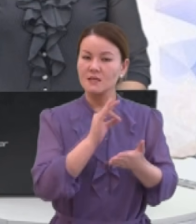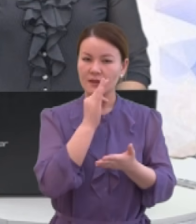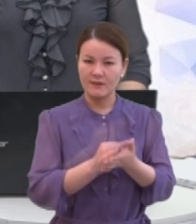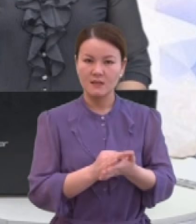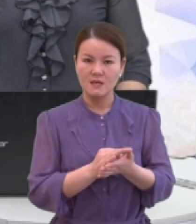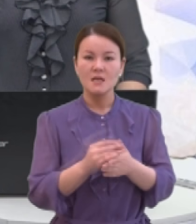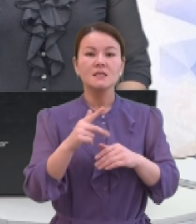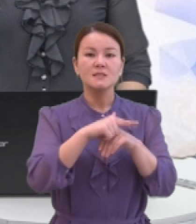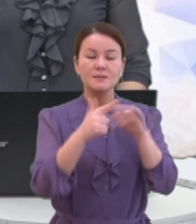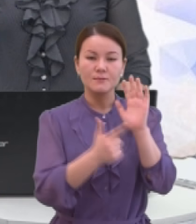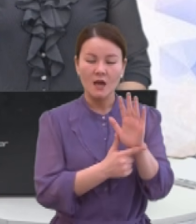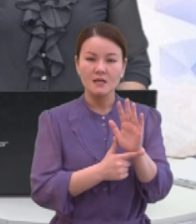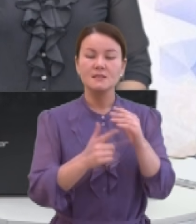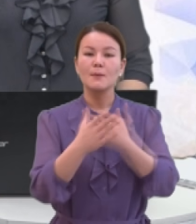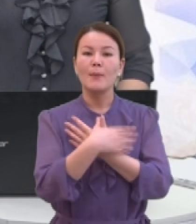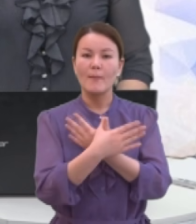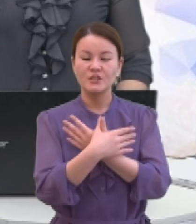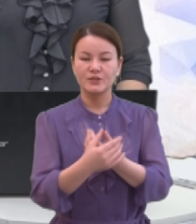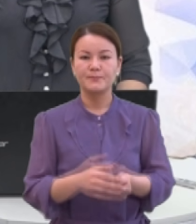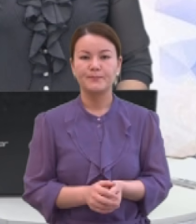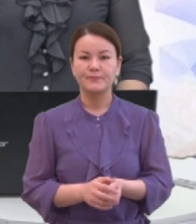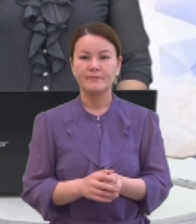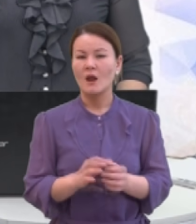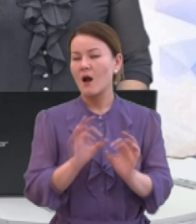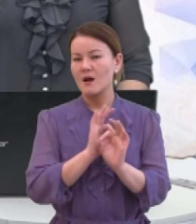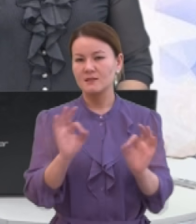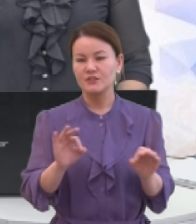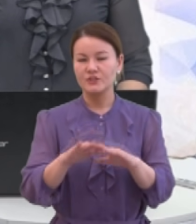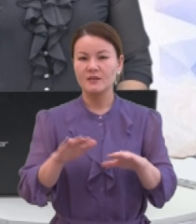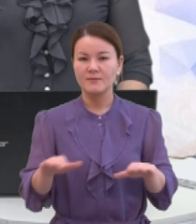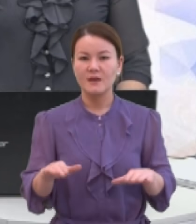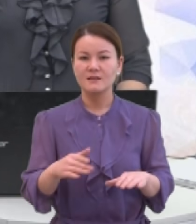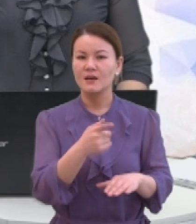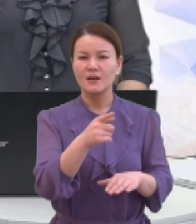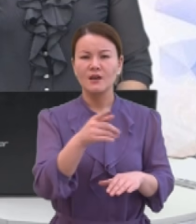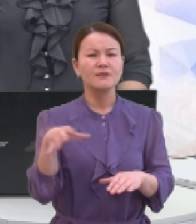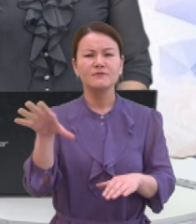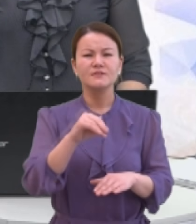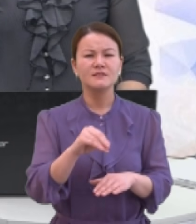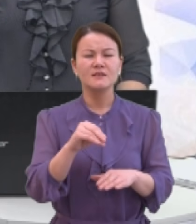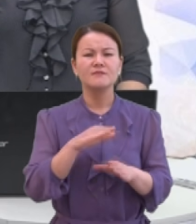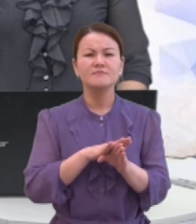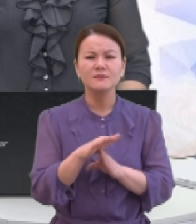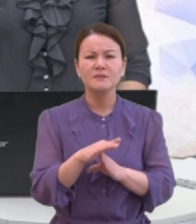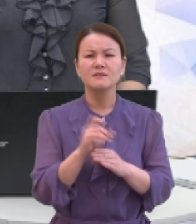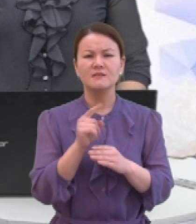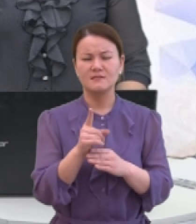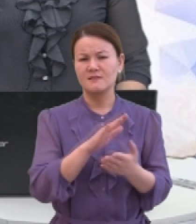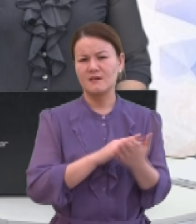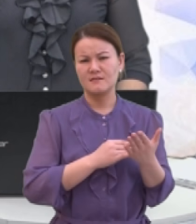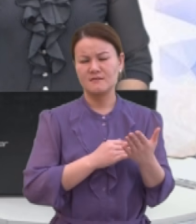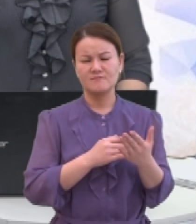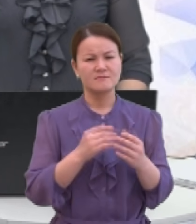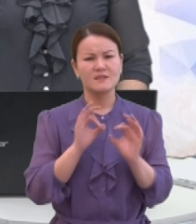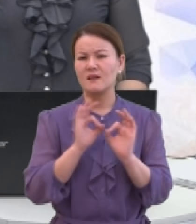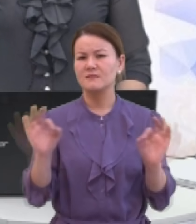17 бабочек отлично ребята вы все заданиями справились просто замечательно